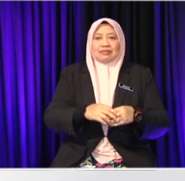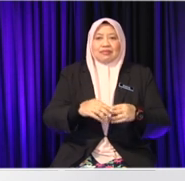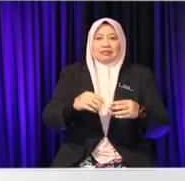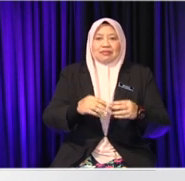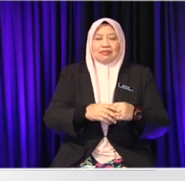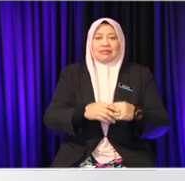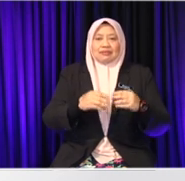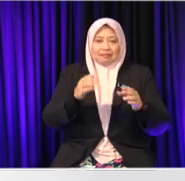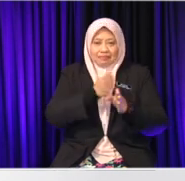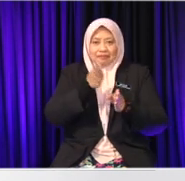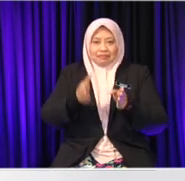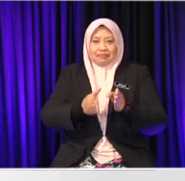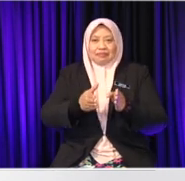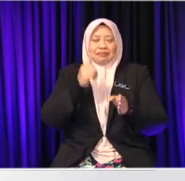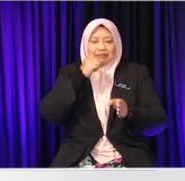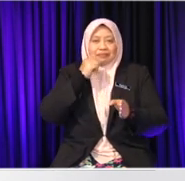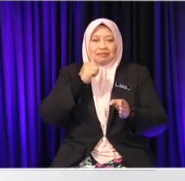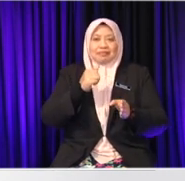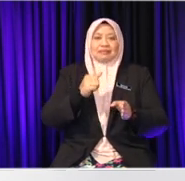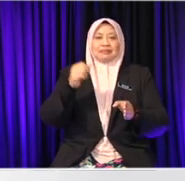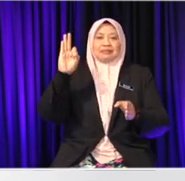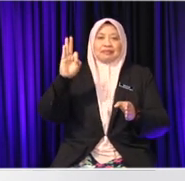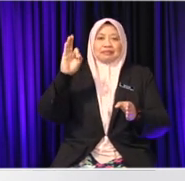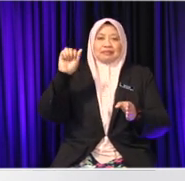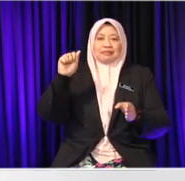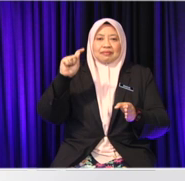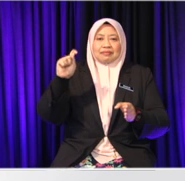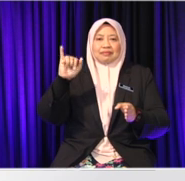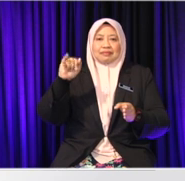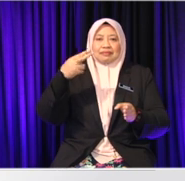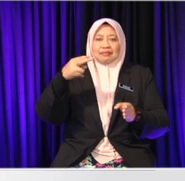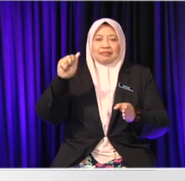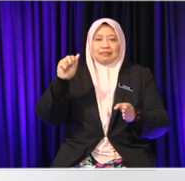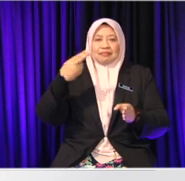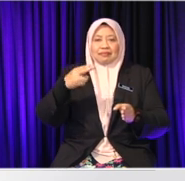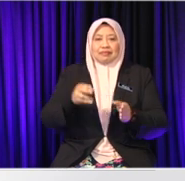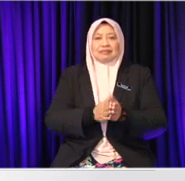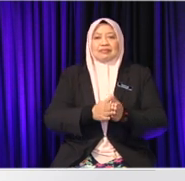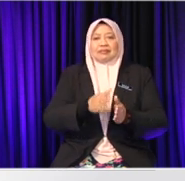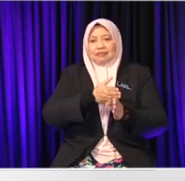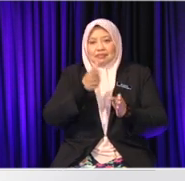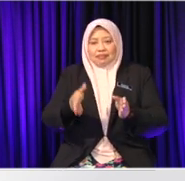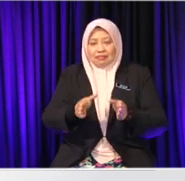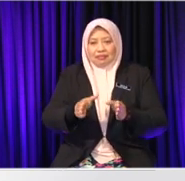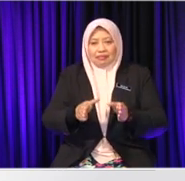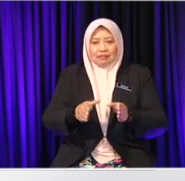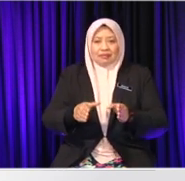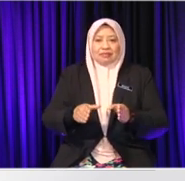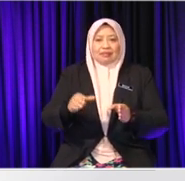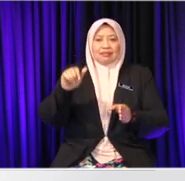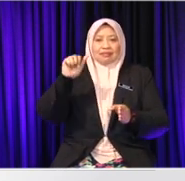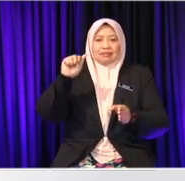putih Nurul Fatihah Syahira di bawah sana oke berkacamata juga Ariana